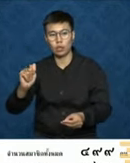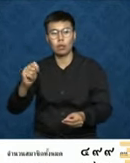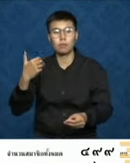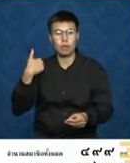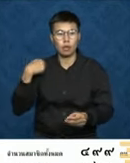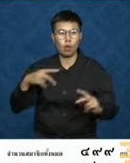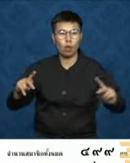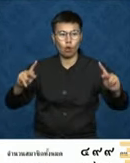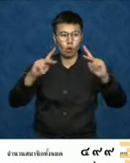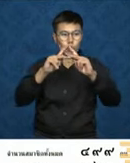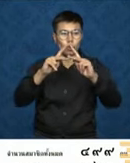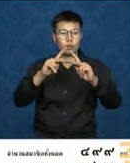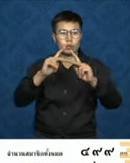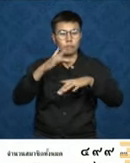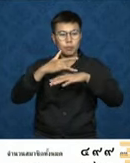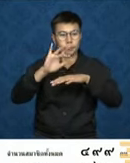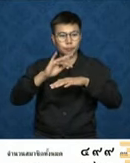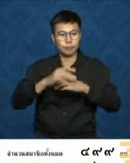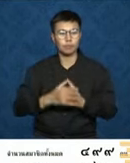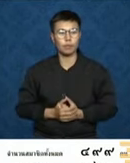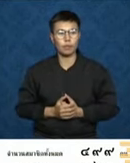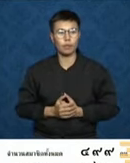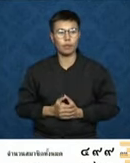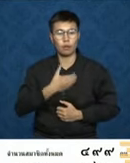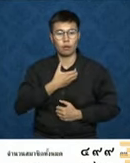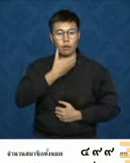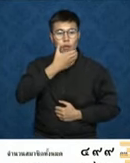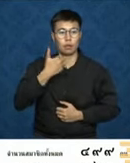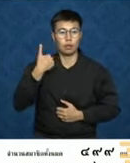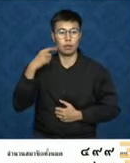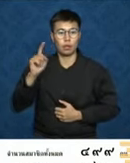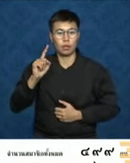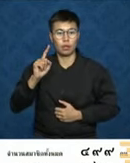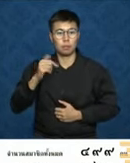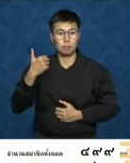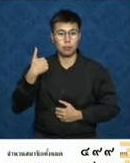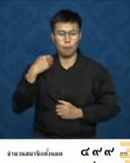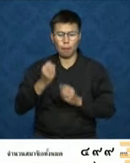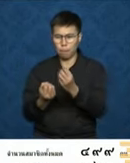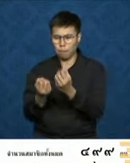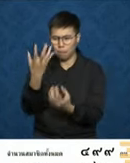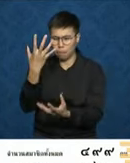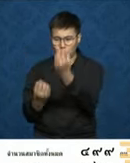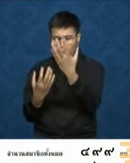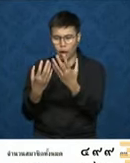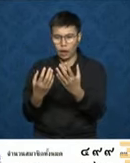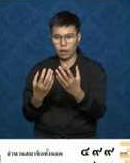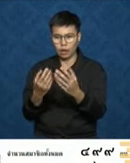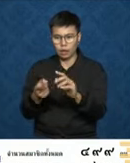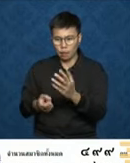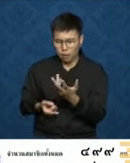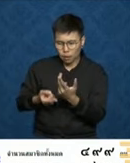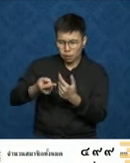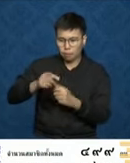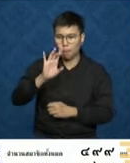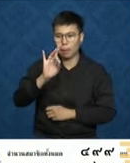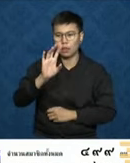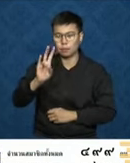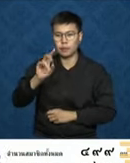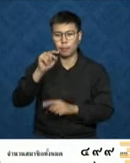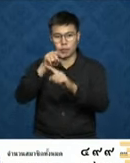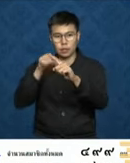ทรัพยากรธรรมชาติและสิ่งแวดล้อมท่านประดันครับจังหวัดแม่ศรเนี่ยมีพื้นที่ป่าป่าประมาณ 87%และพี่น้องชาติพันธุ์มีอยู่